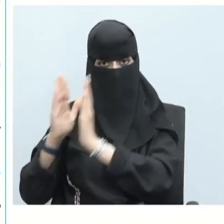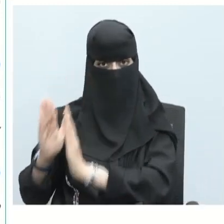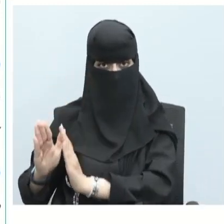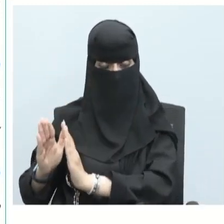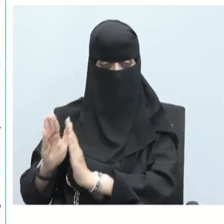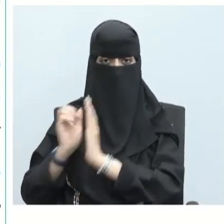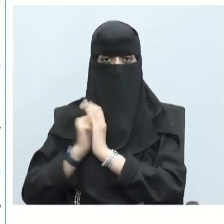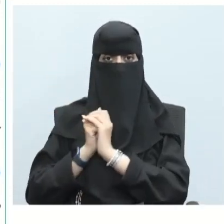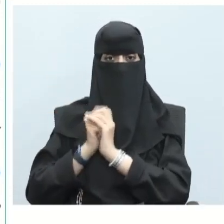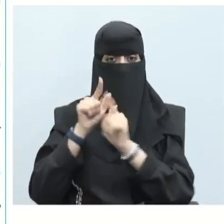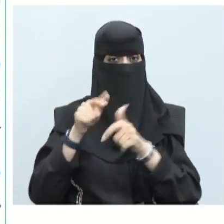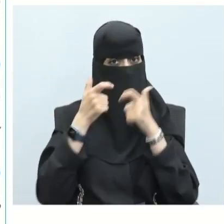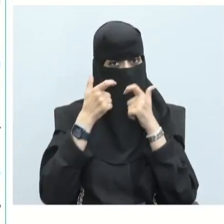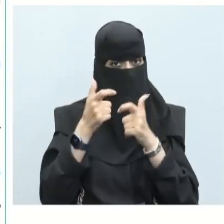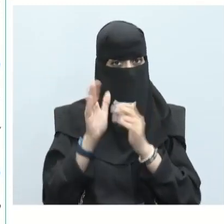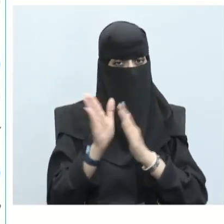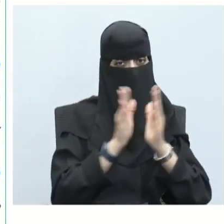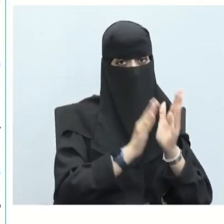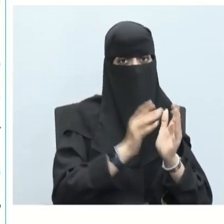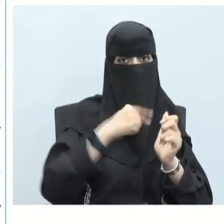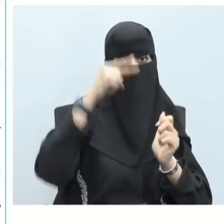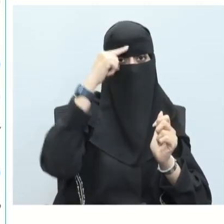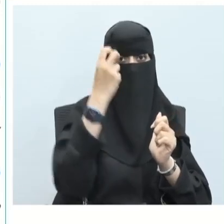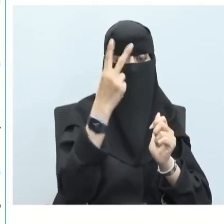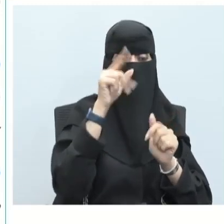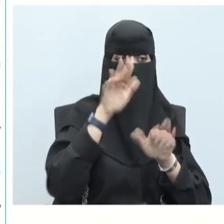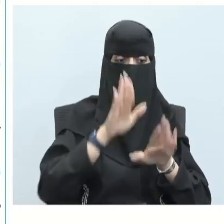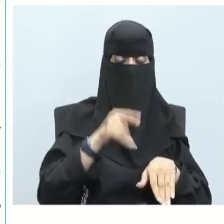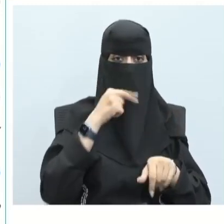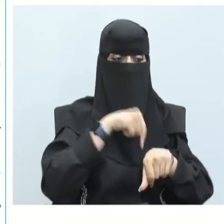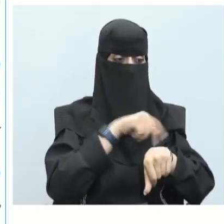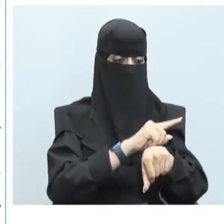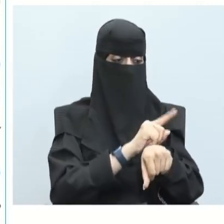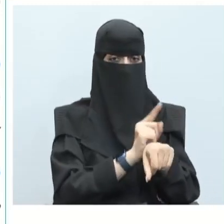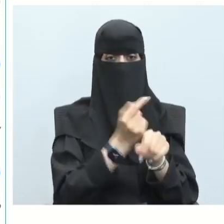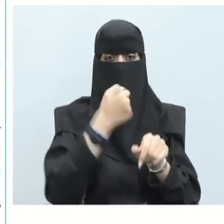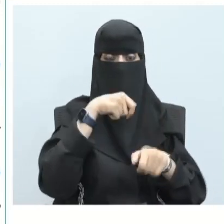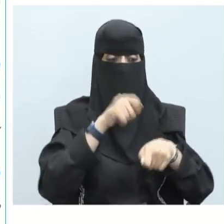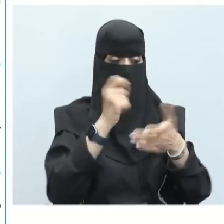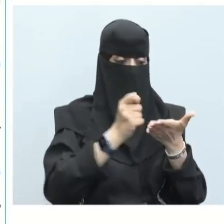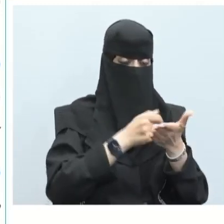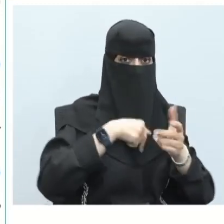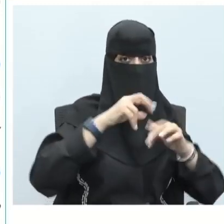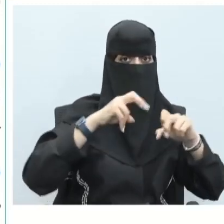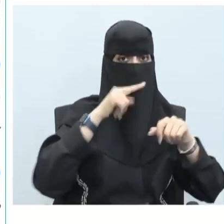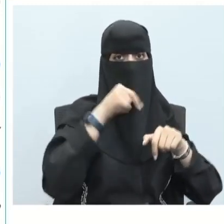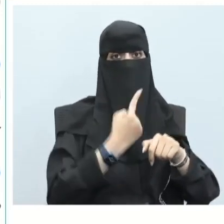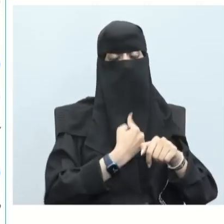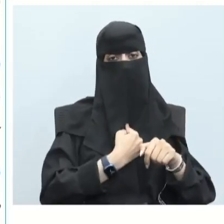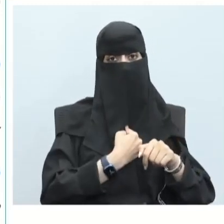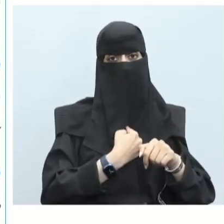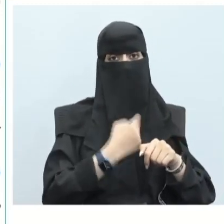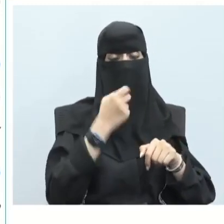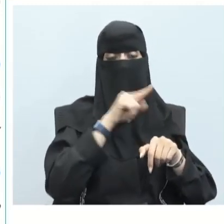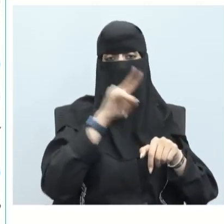العلميه نركز في المثال الثاني لقد امضيت ساعتين فقط في اعداد البحث المطلوب